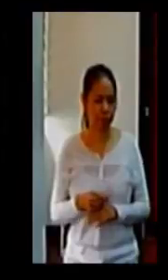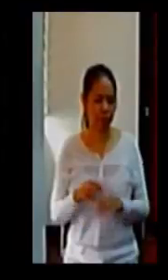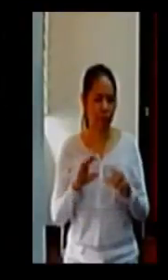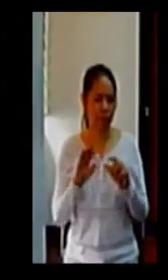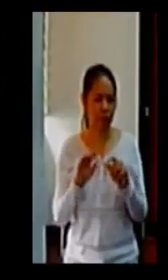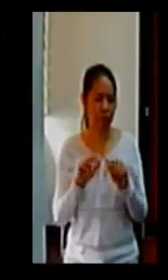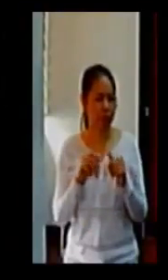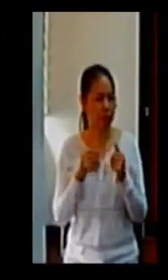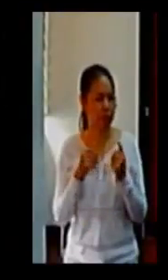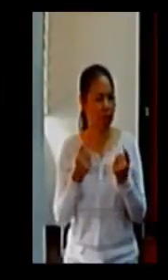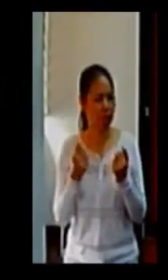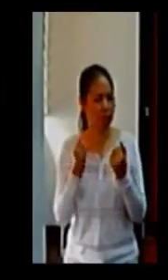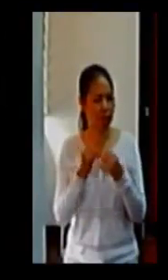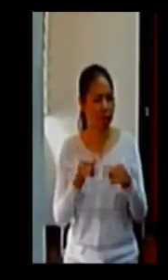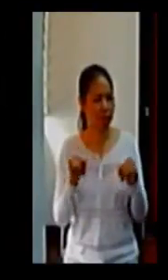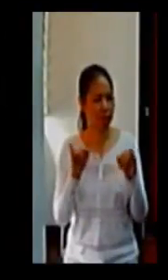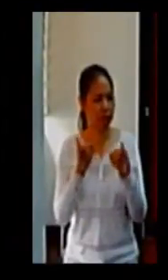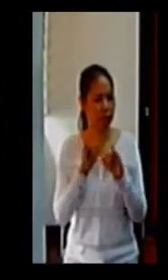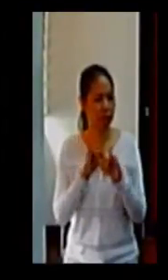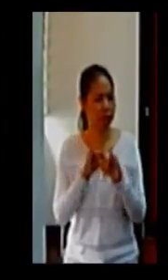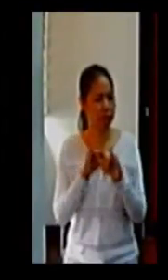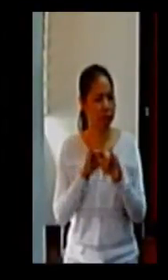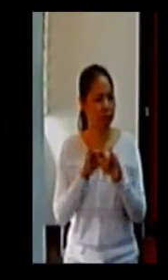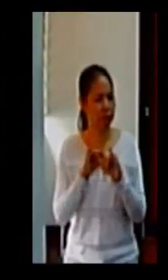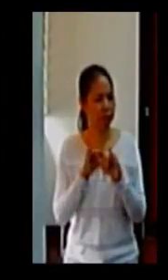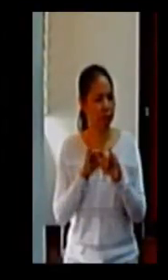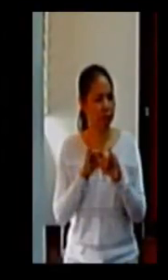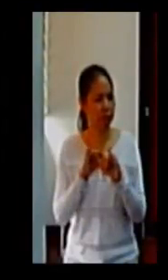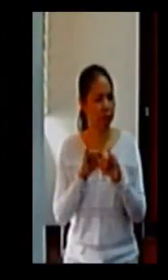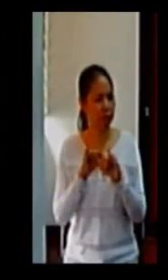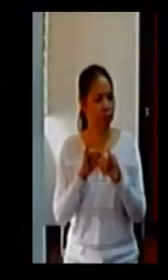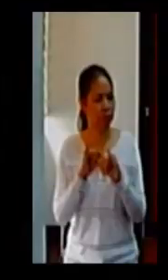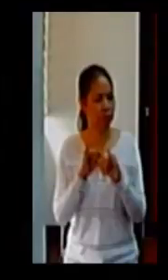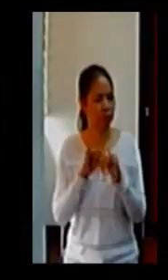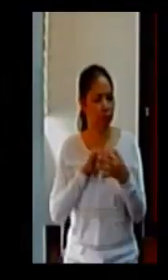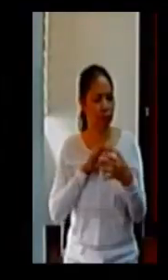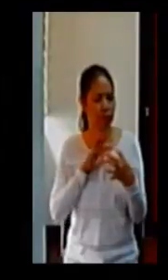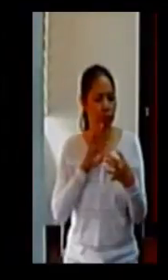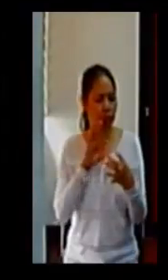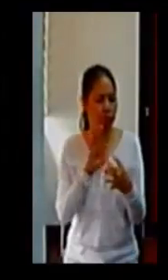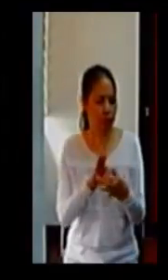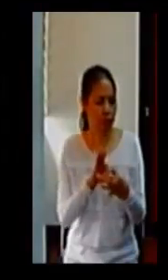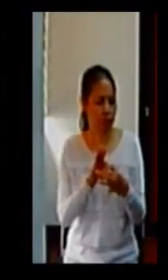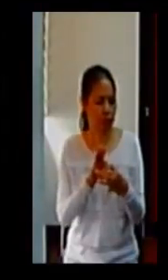pagkatali ninyo bilang mga katutubo doon sa